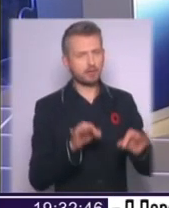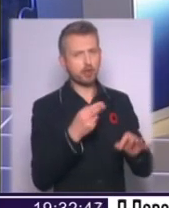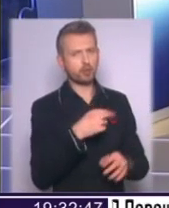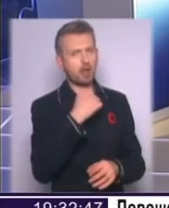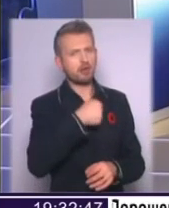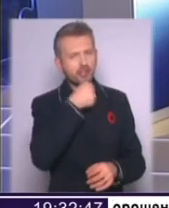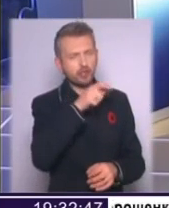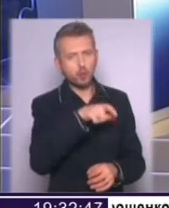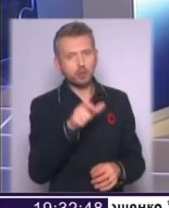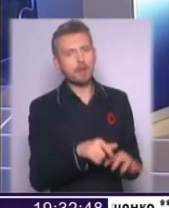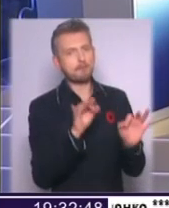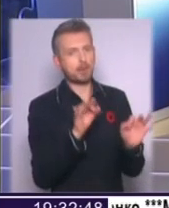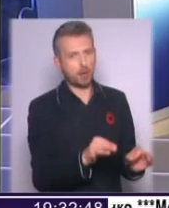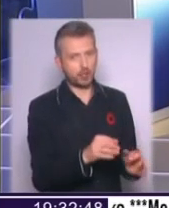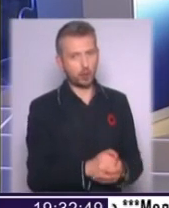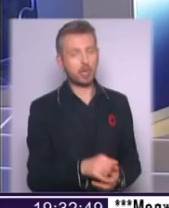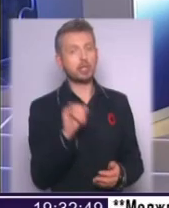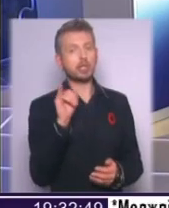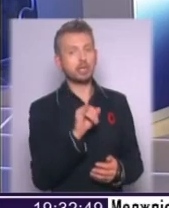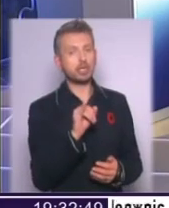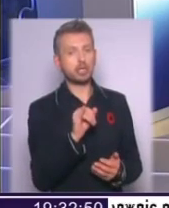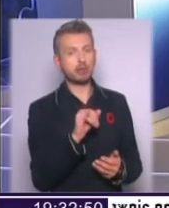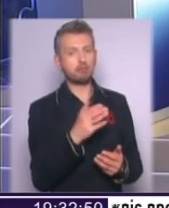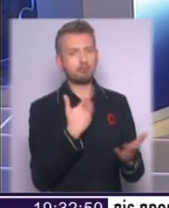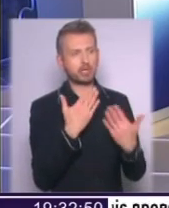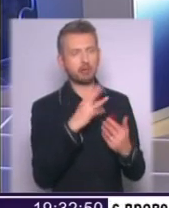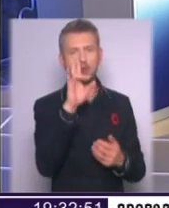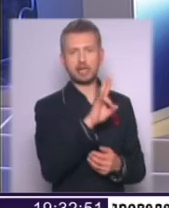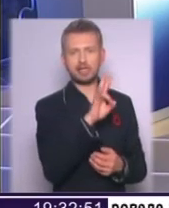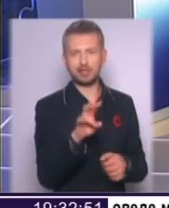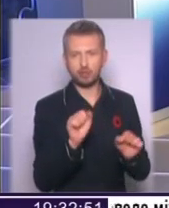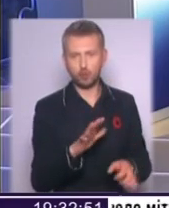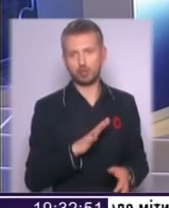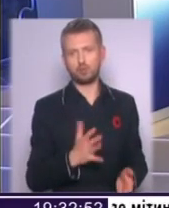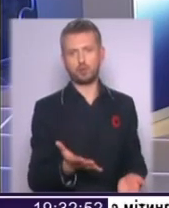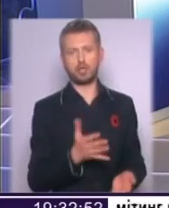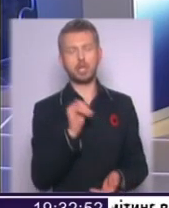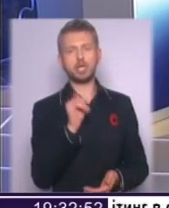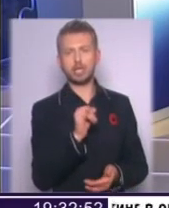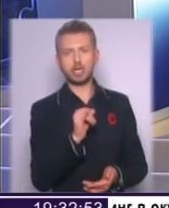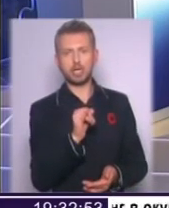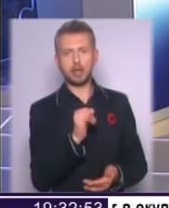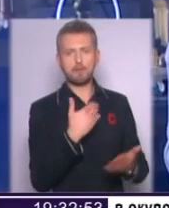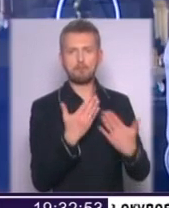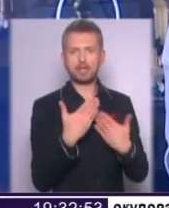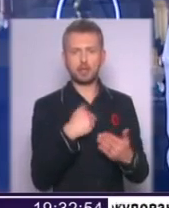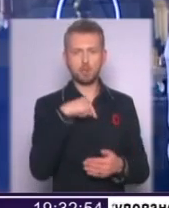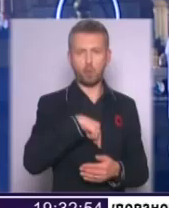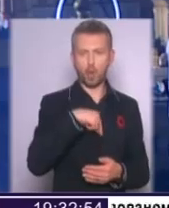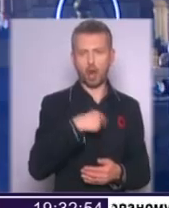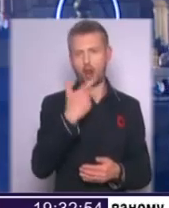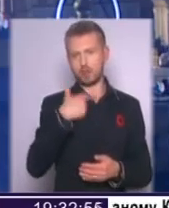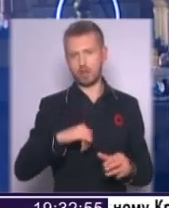людей правильно. І підхід релігійний може бути, і підхід моральний,